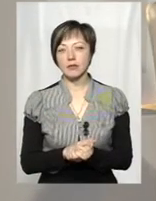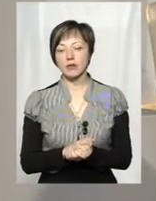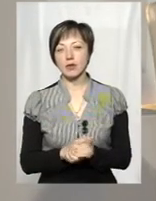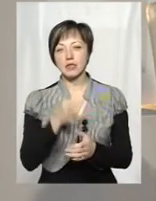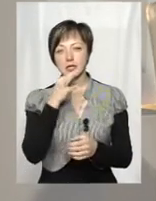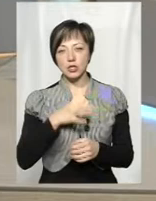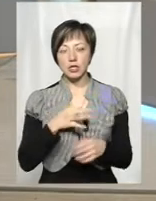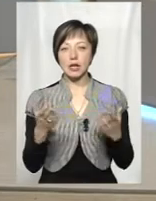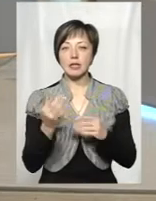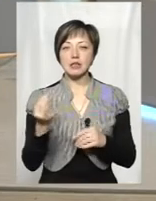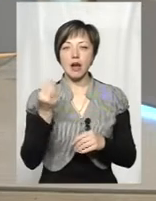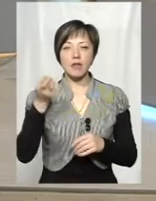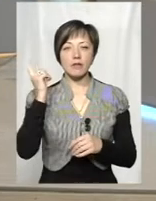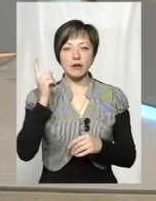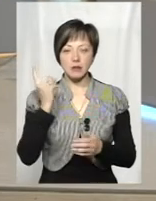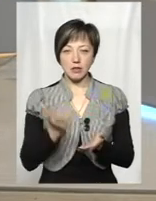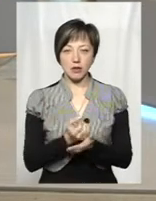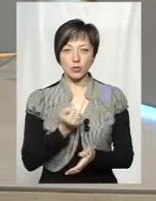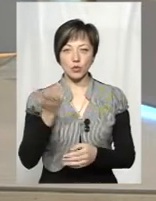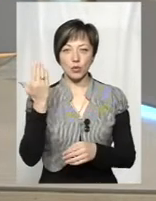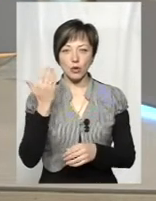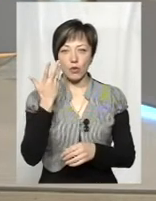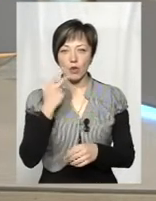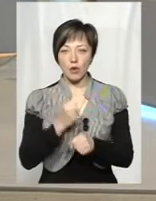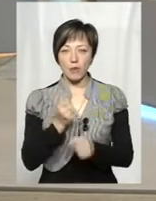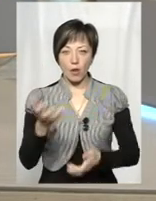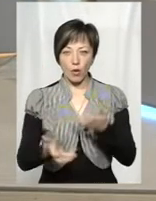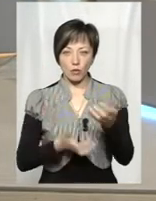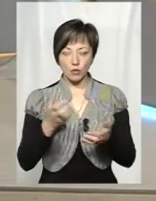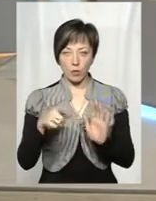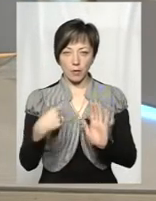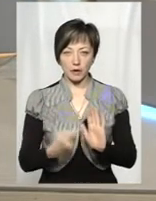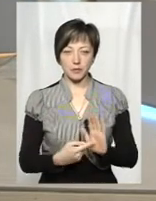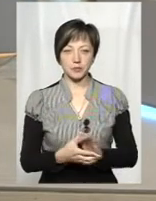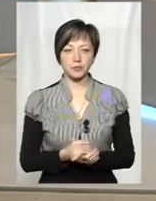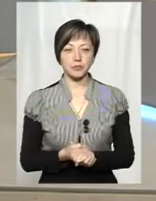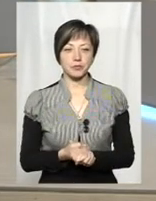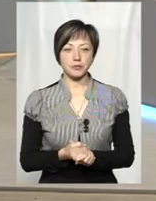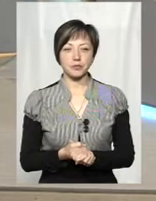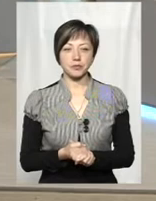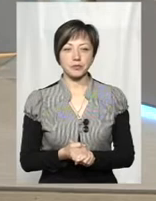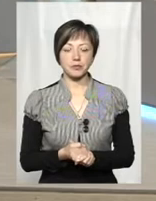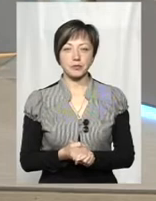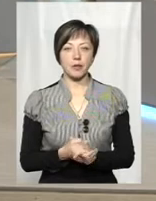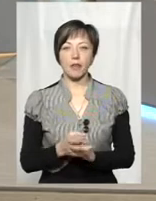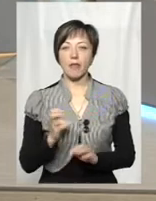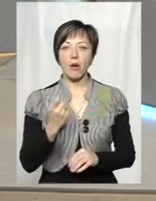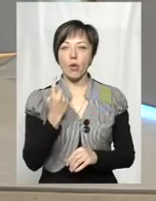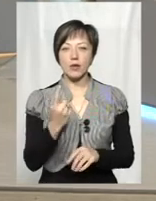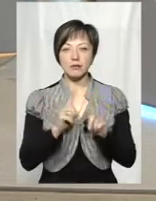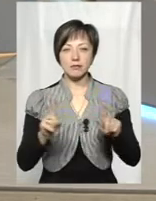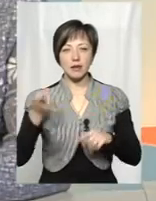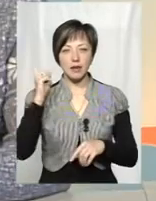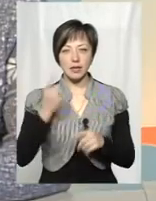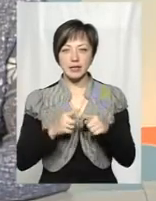які цікаві артефакти ви знаходили тоді, коли робили розкопки? Ну, мова не про одні артефакти. Артефакти